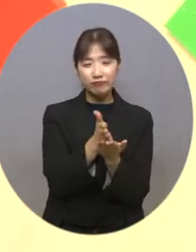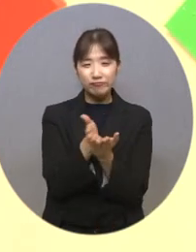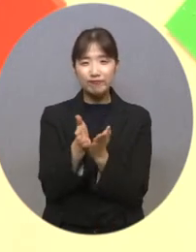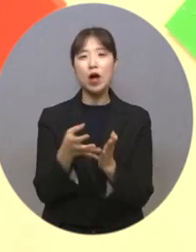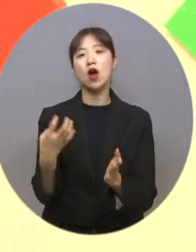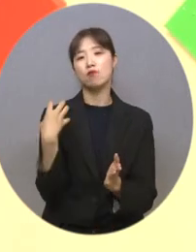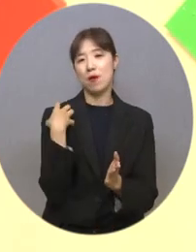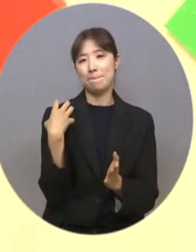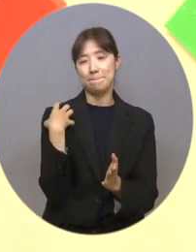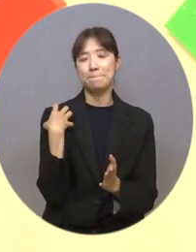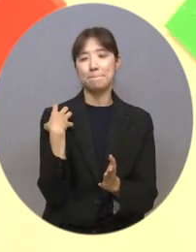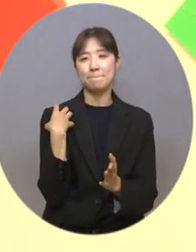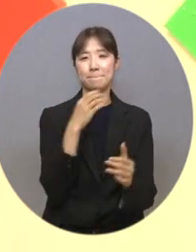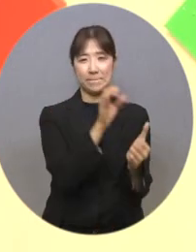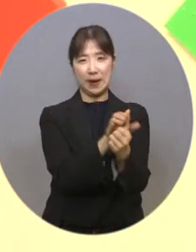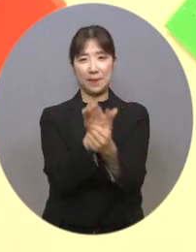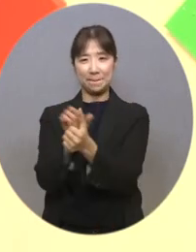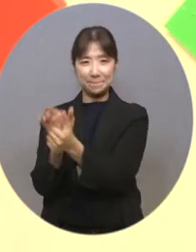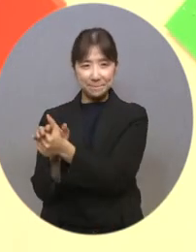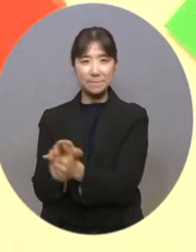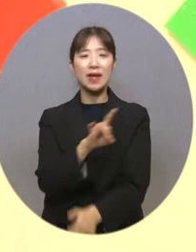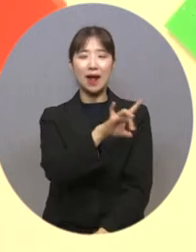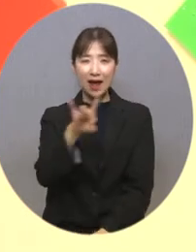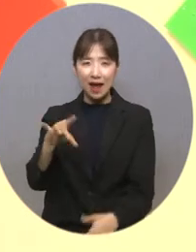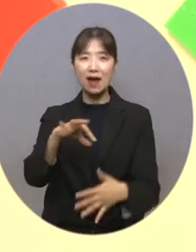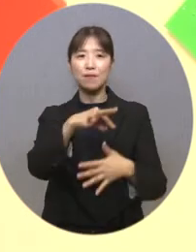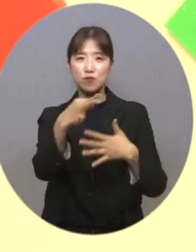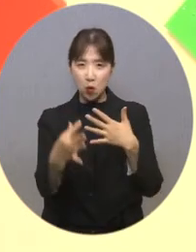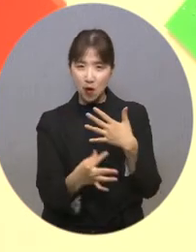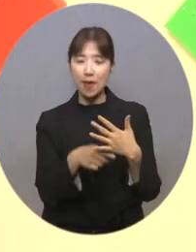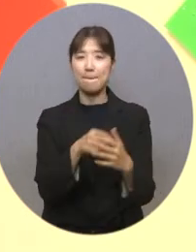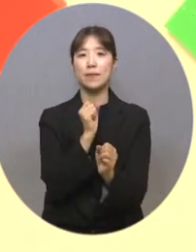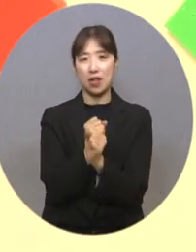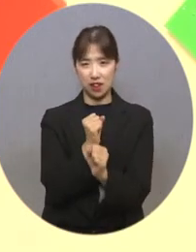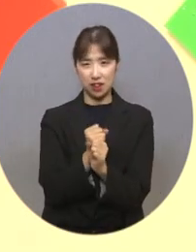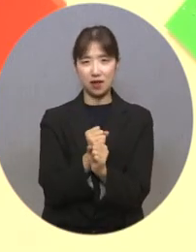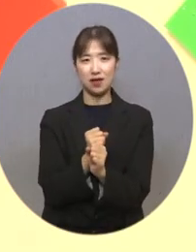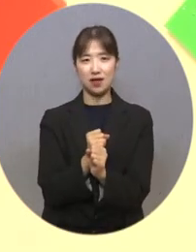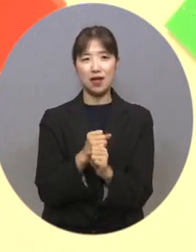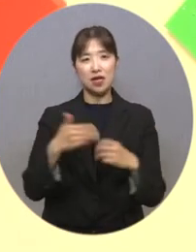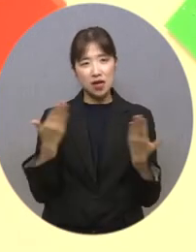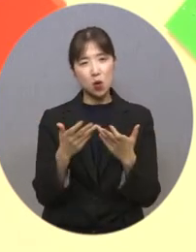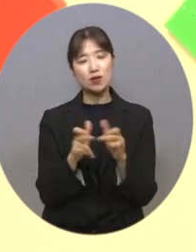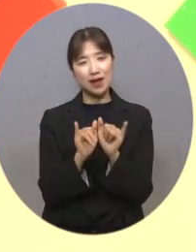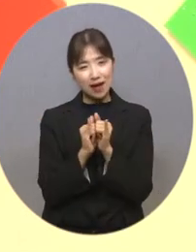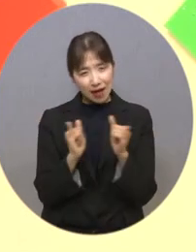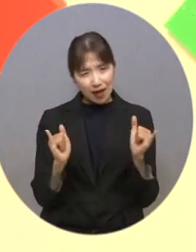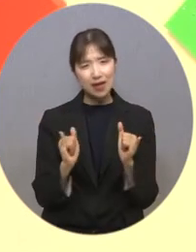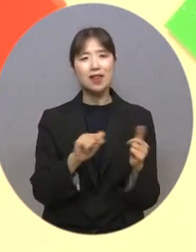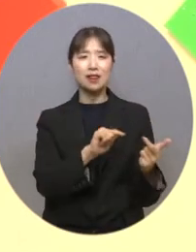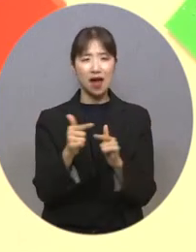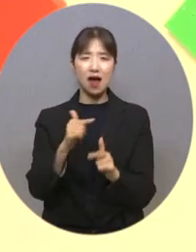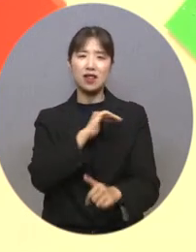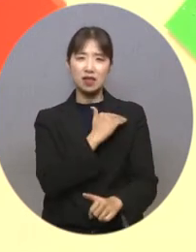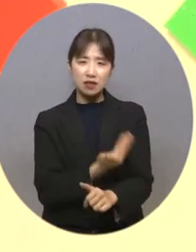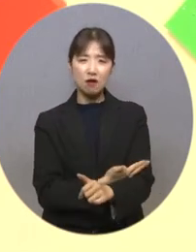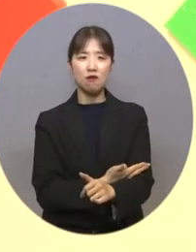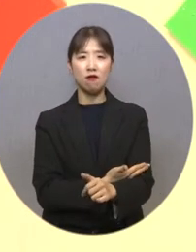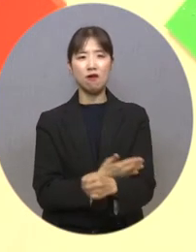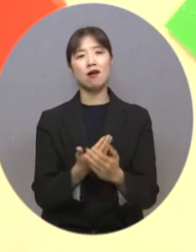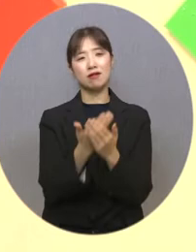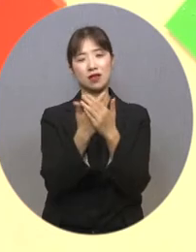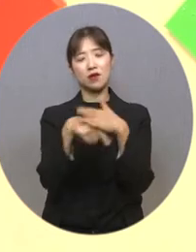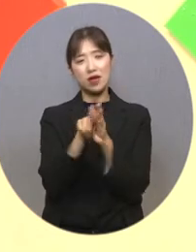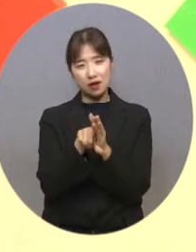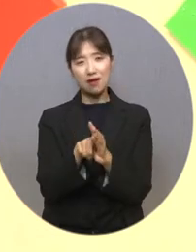업무를 분담해서 각각의 그 프로그램들을 개발하고 근로장애인들의 다양한 능력들이